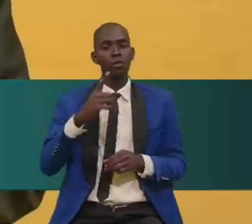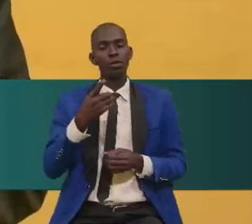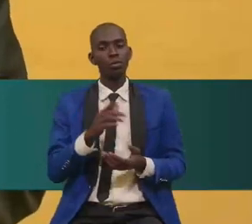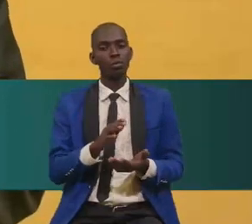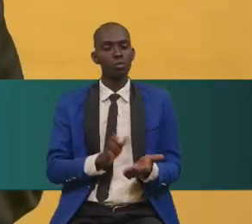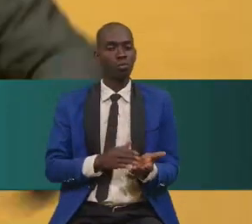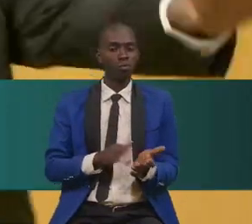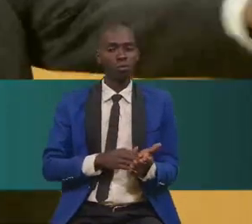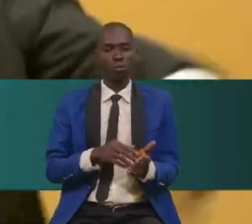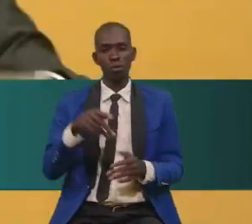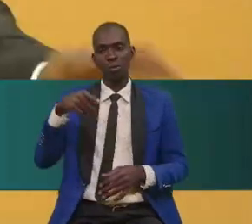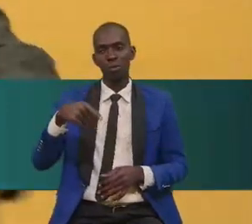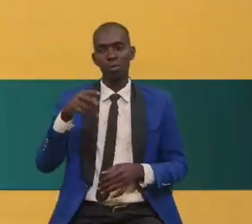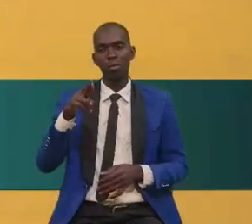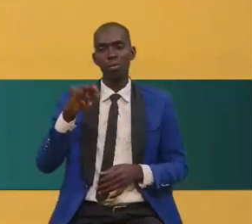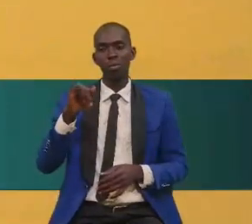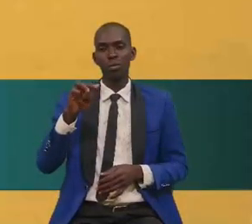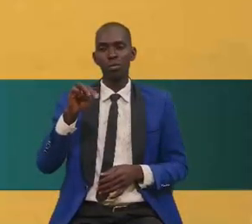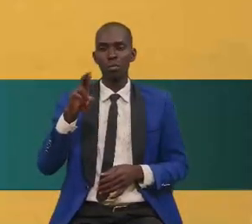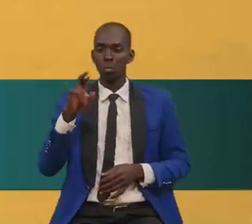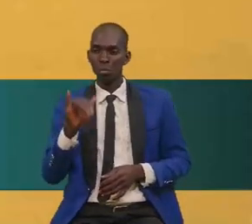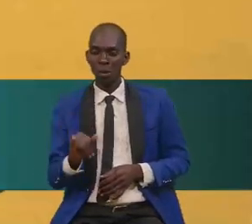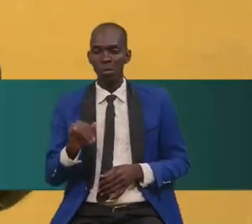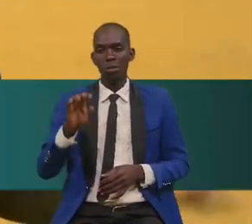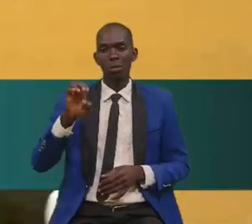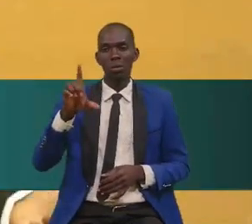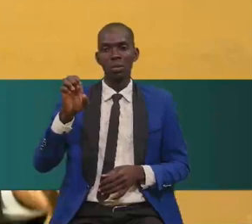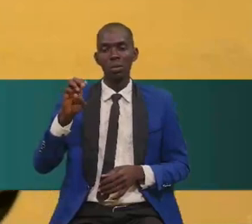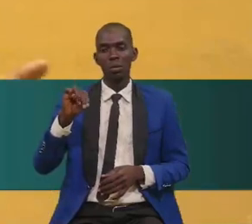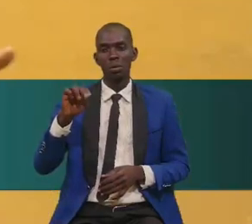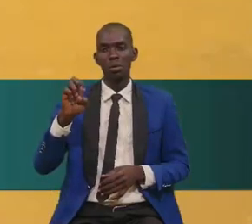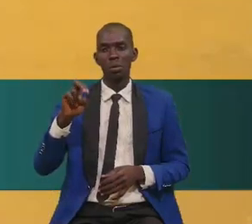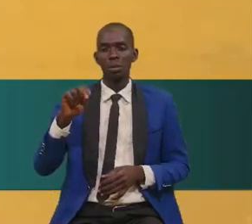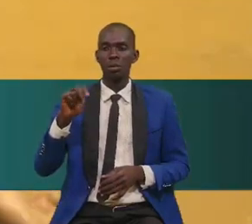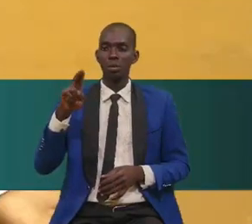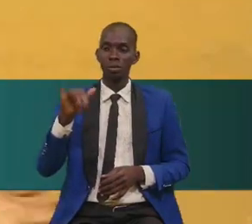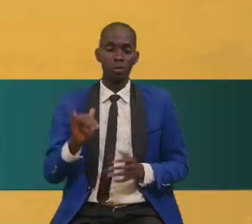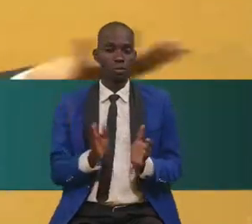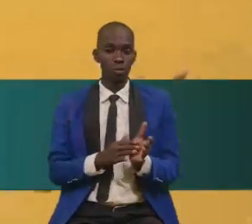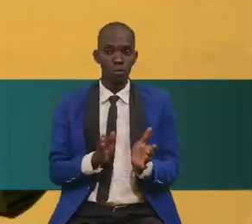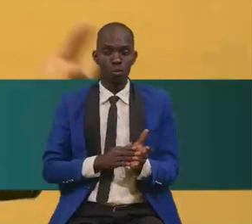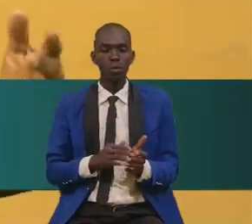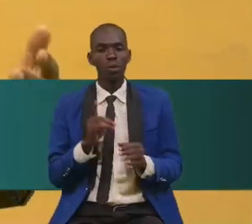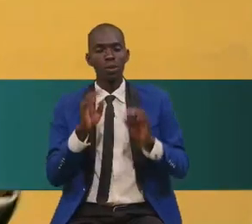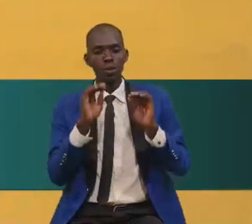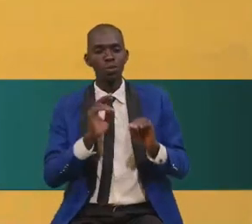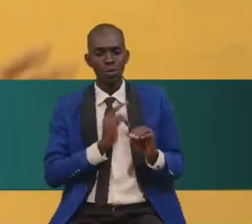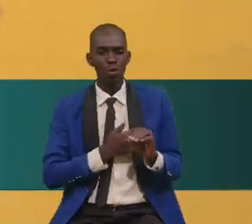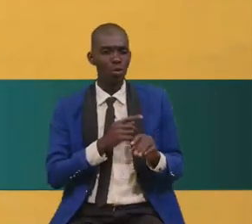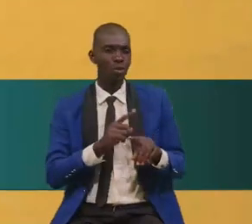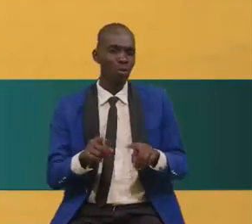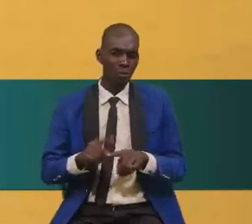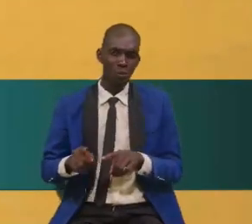enseignait beaucoup de maths, tel nom, arithmétique, géographie, histoire.